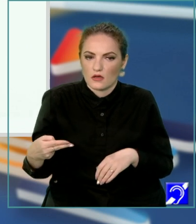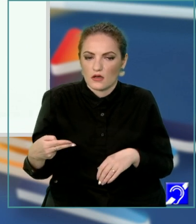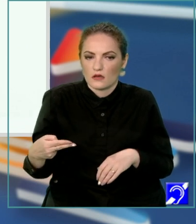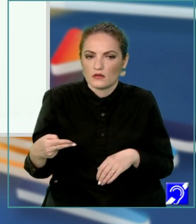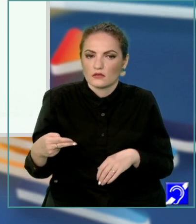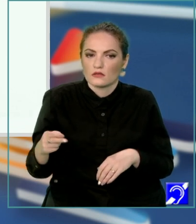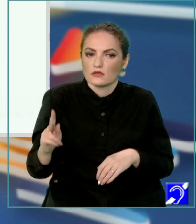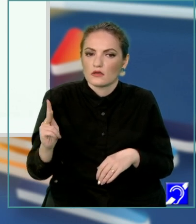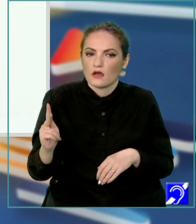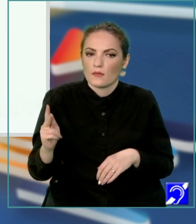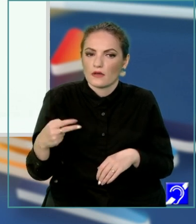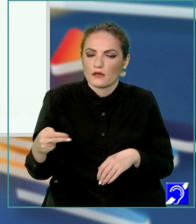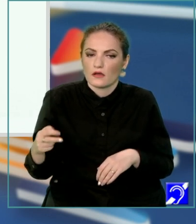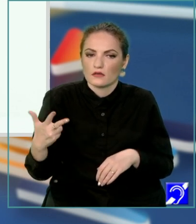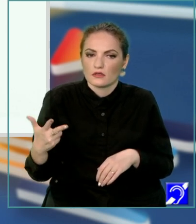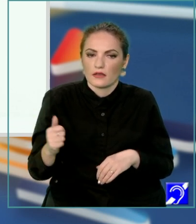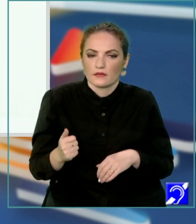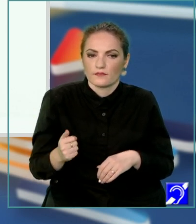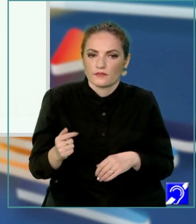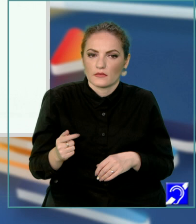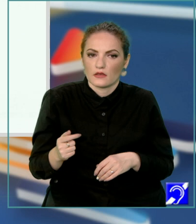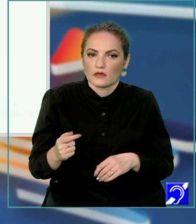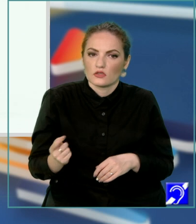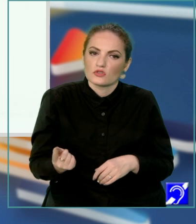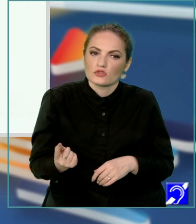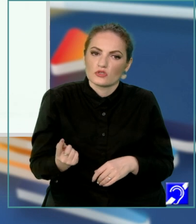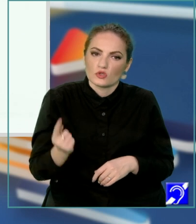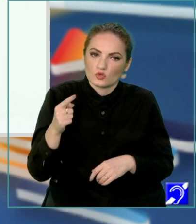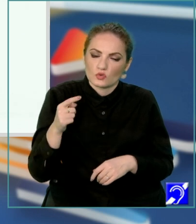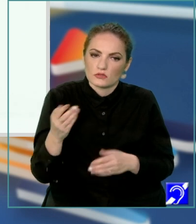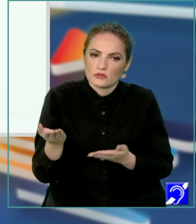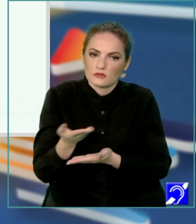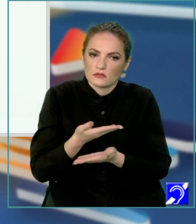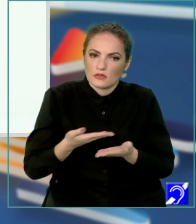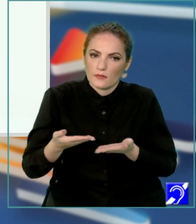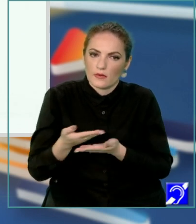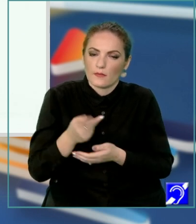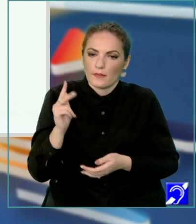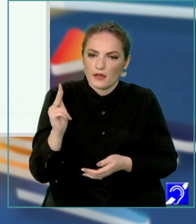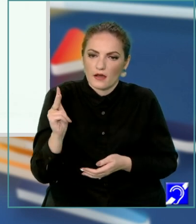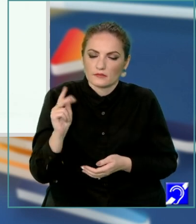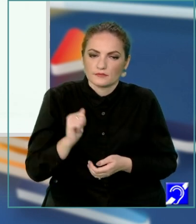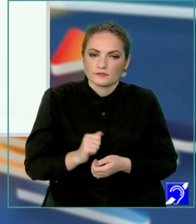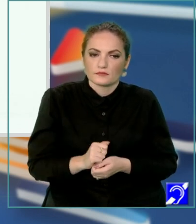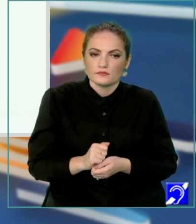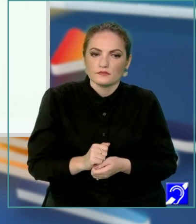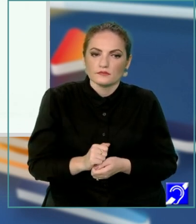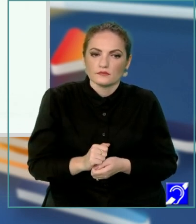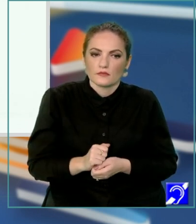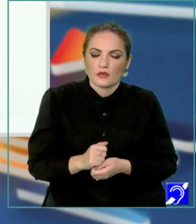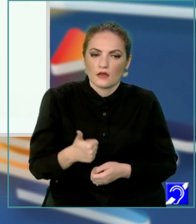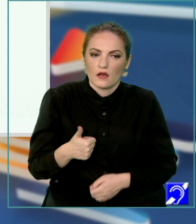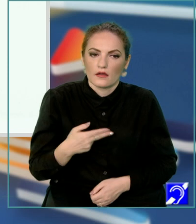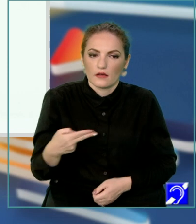relațiile date și dând lui k valoarea obținută se găsește că